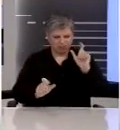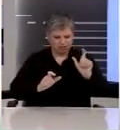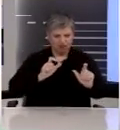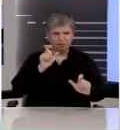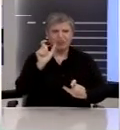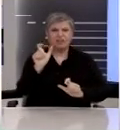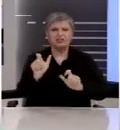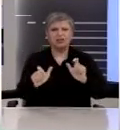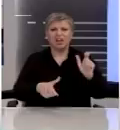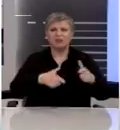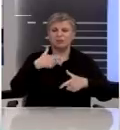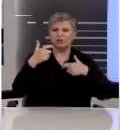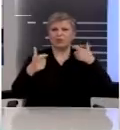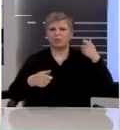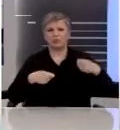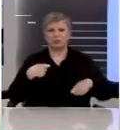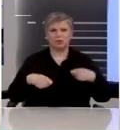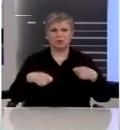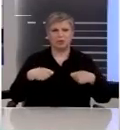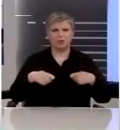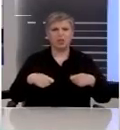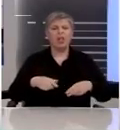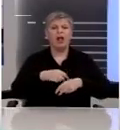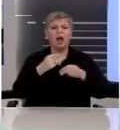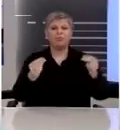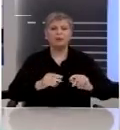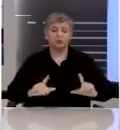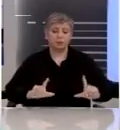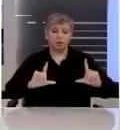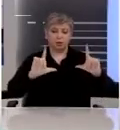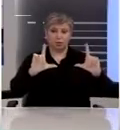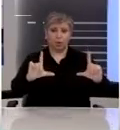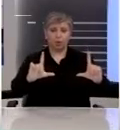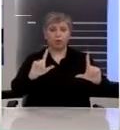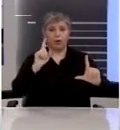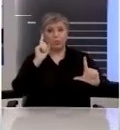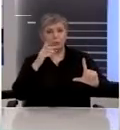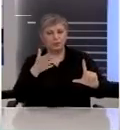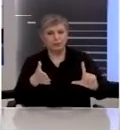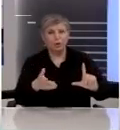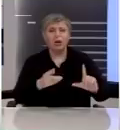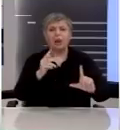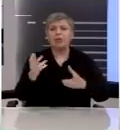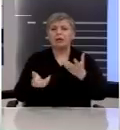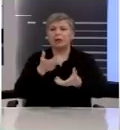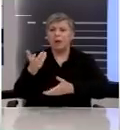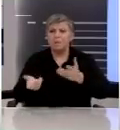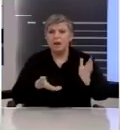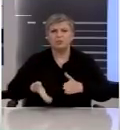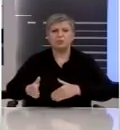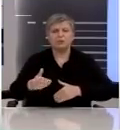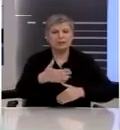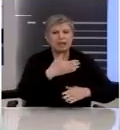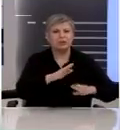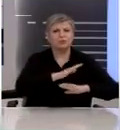μαζί, τι γίνεται, δημιουργούνται εντυπώσεις. Καμένος, μεσάζοντας,